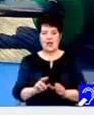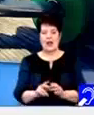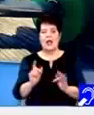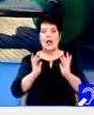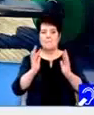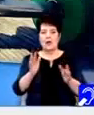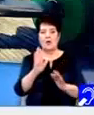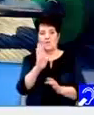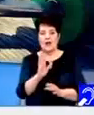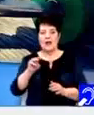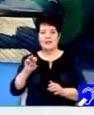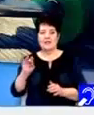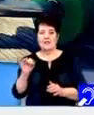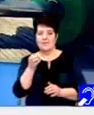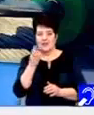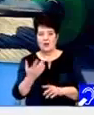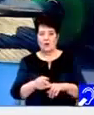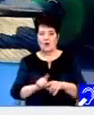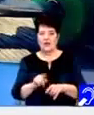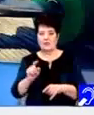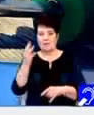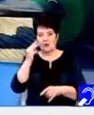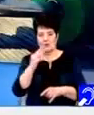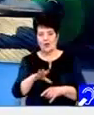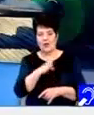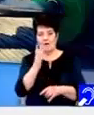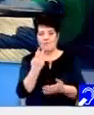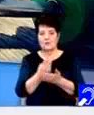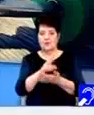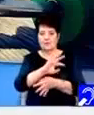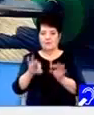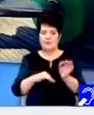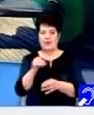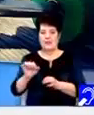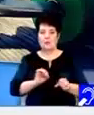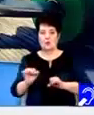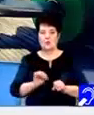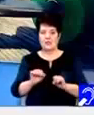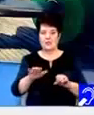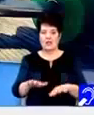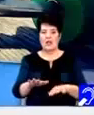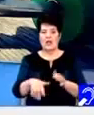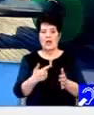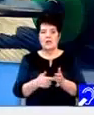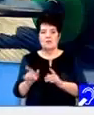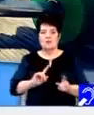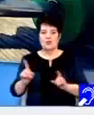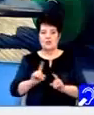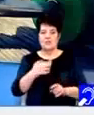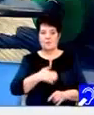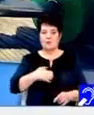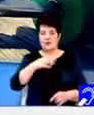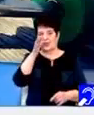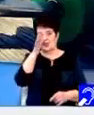Valea Trandafirilor. Conceptul unui skatepark modern a fost prezentat astăzi de către autoritățile municipale în cadrul ședinței operative a